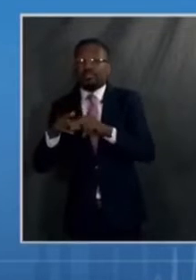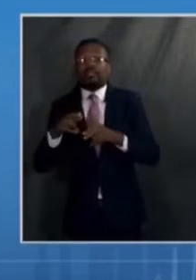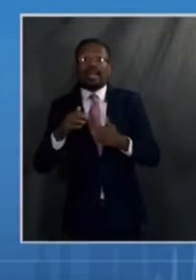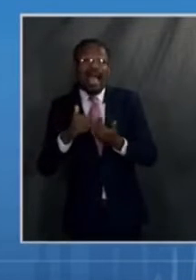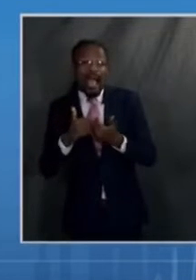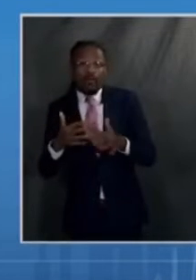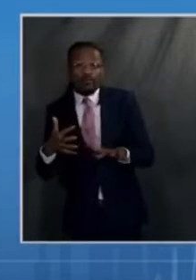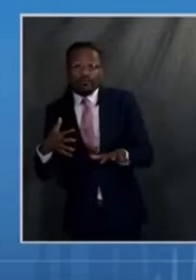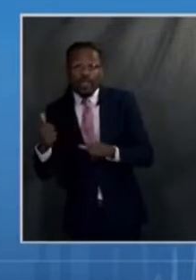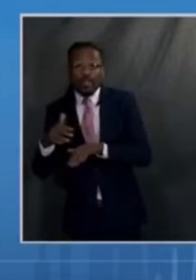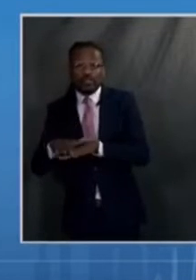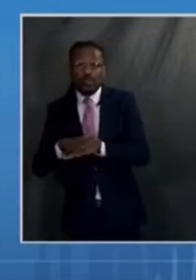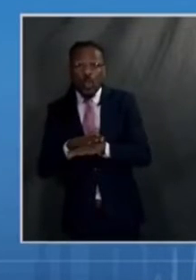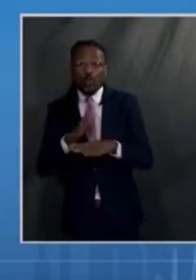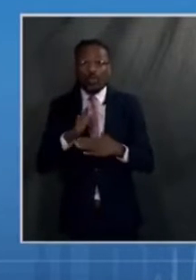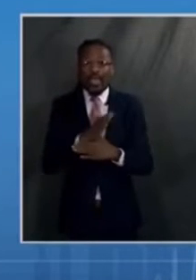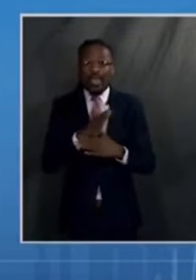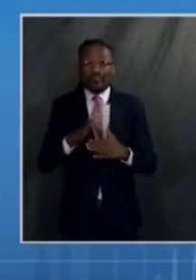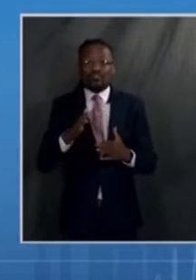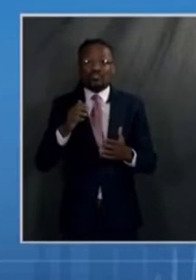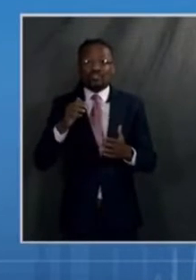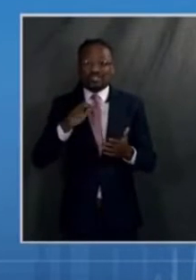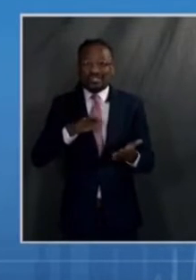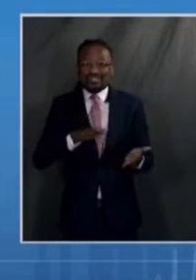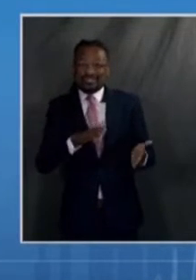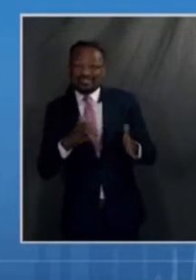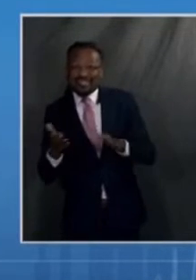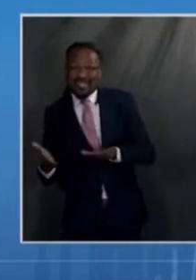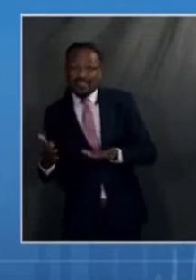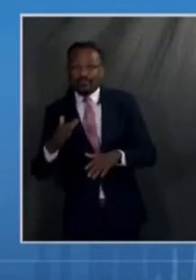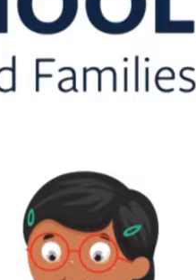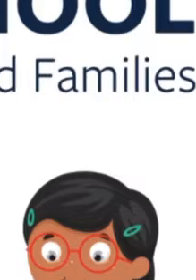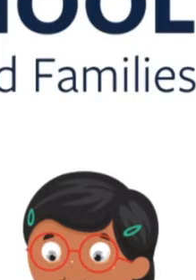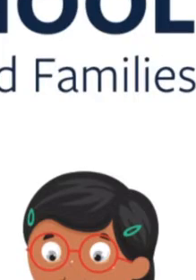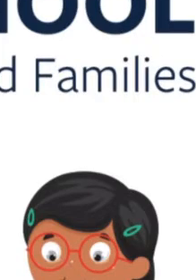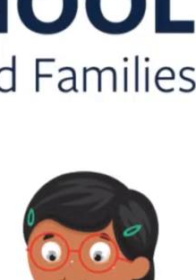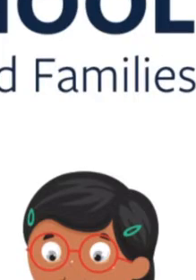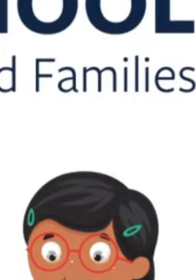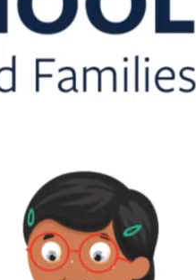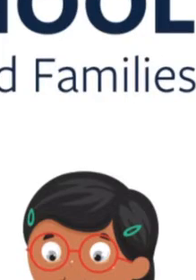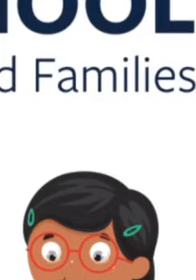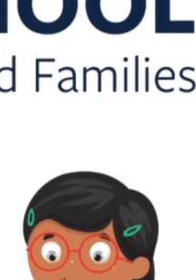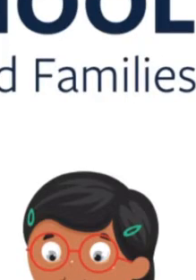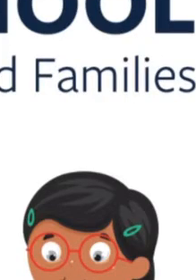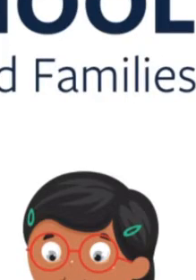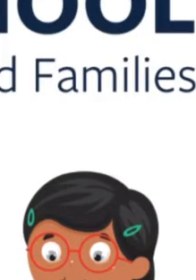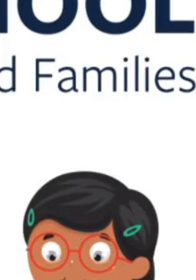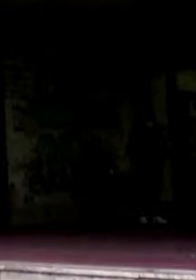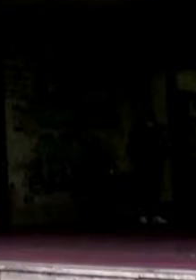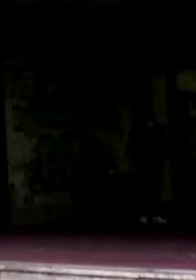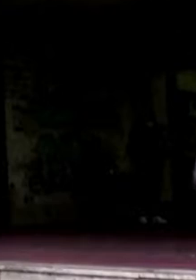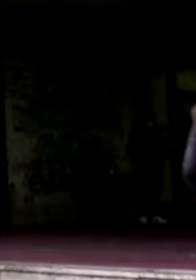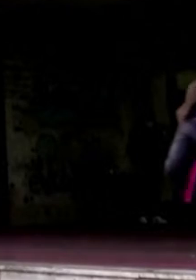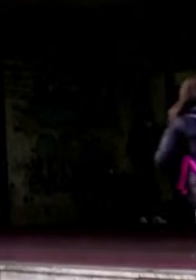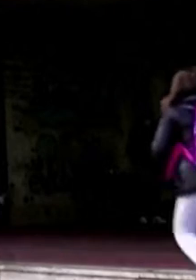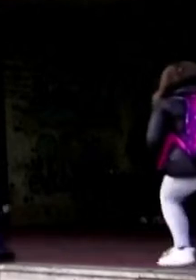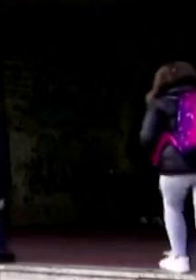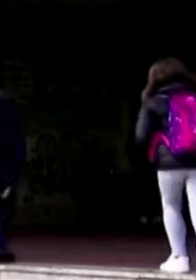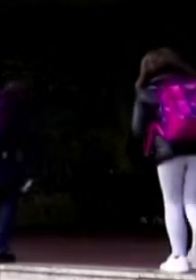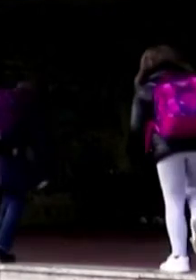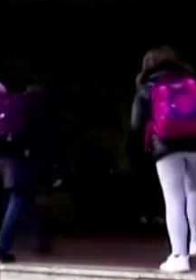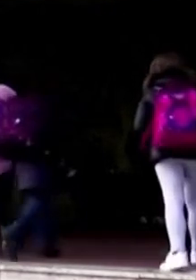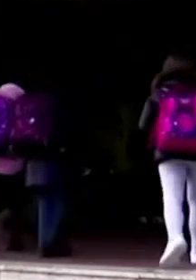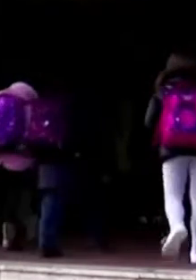距离与佩戴口罩就可以大幅降低病毒在学校传播。对此，南加洛杉矶联合学区有小学教师质